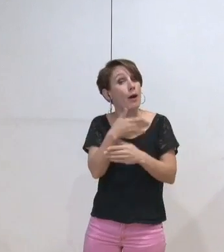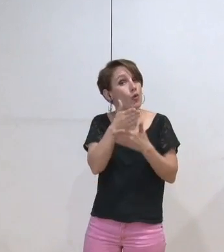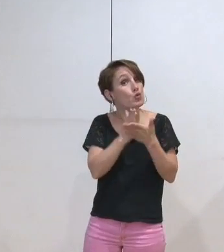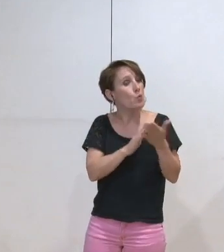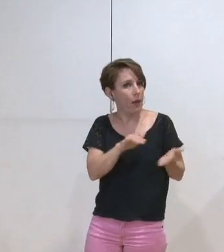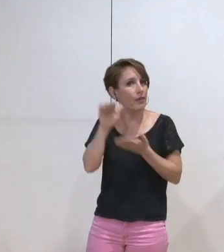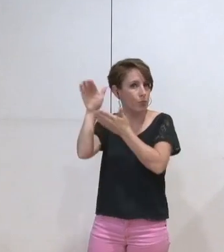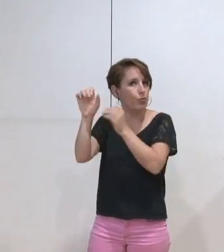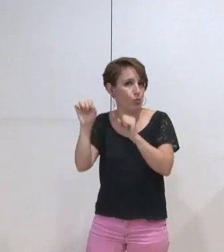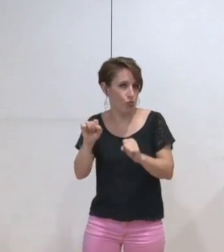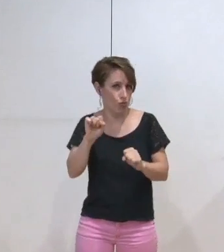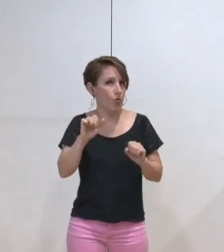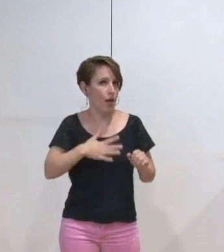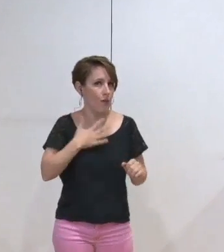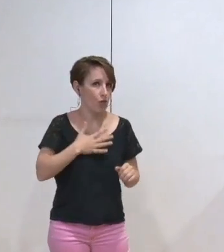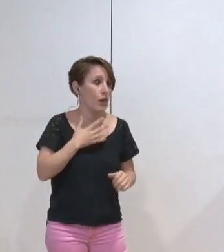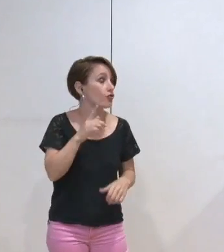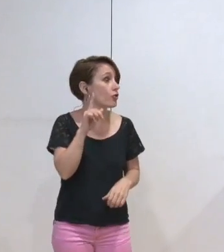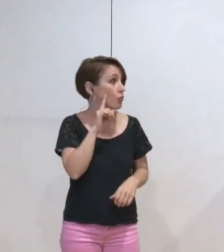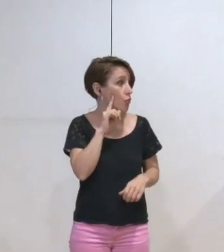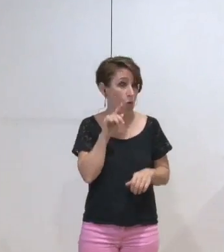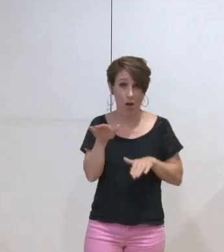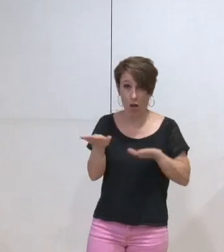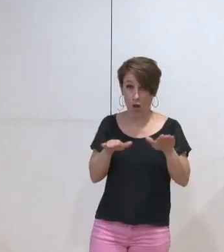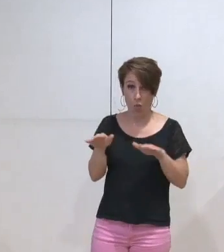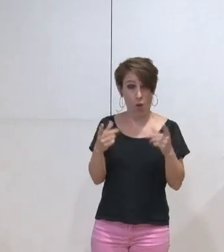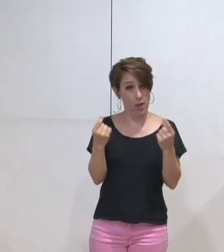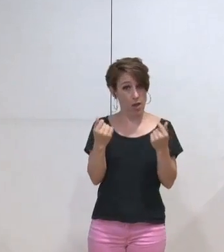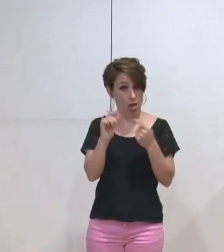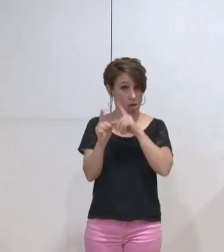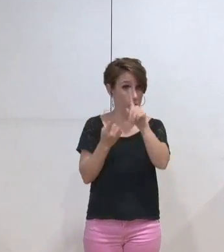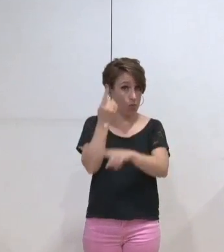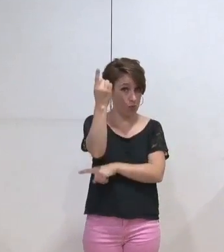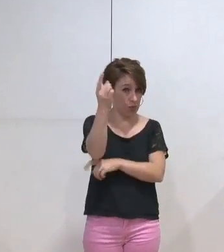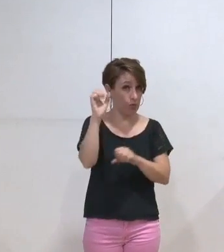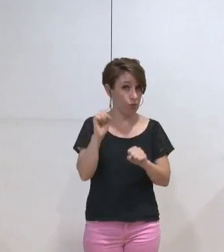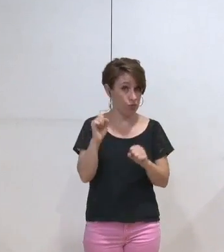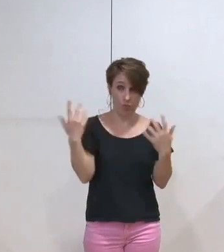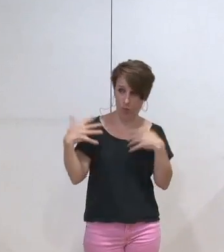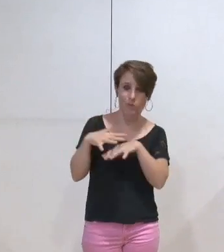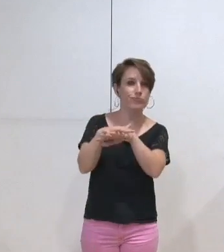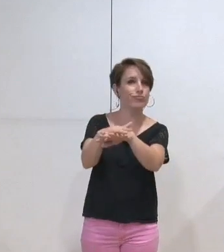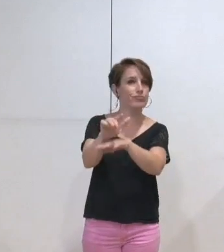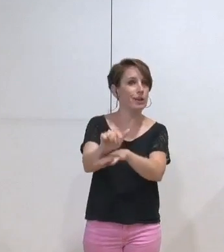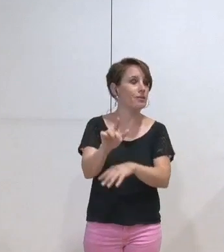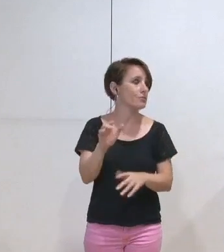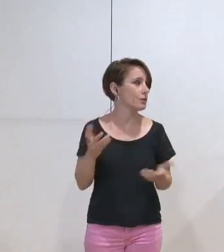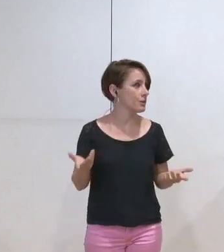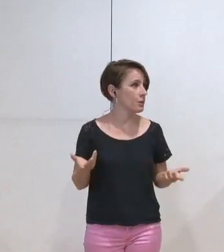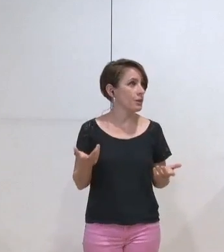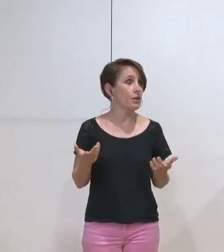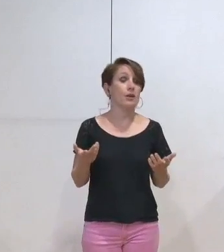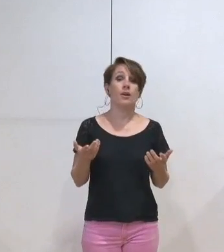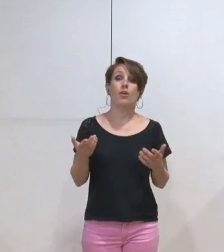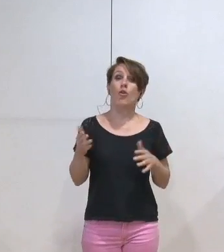peut permettre d'assurer une péréquation des moyens ce qui est important surtout que les besoins sociaux sont souvent répartis de